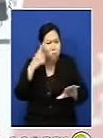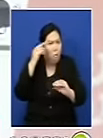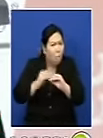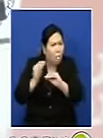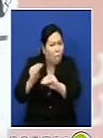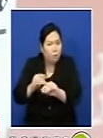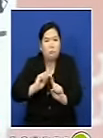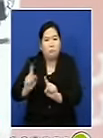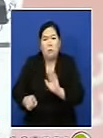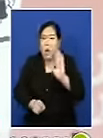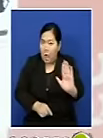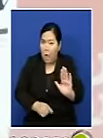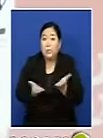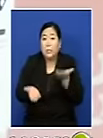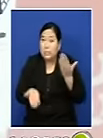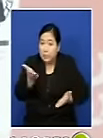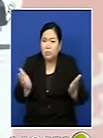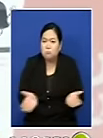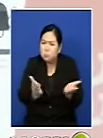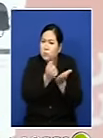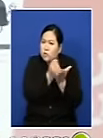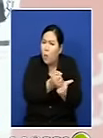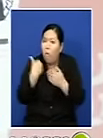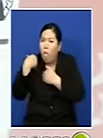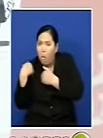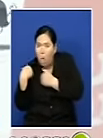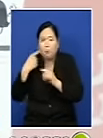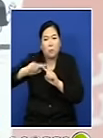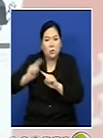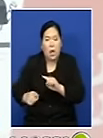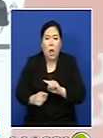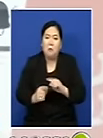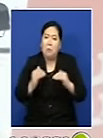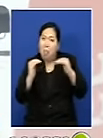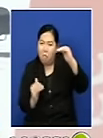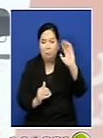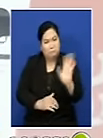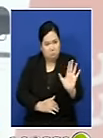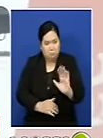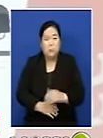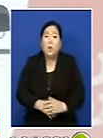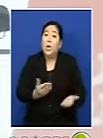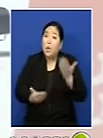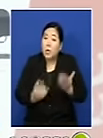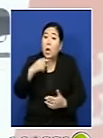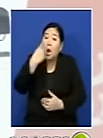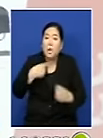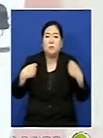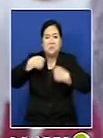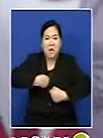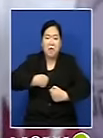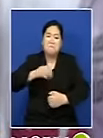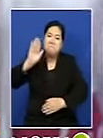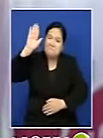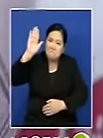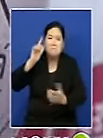รณรงค์เพื่อประโยชน์ฝ่ายใดฝ่ายหนึ่งกรณีที่มีบุคคลหรือว่ากลุ่มบุคคลมาแสดงสัญลักษณ์หรือว่าสวมเสื้อที่มีลักษณะการต่อต้านหรือบิด